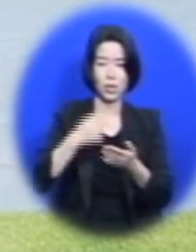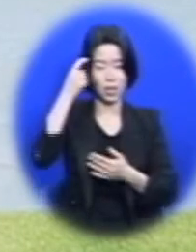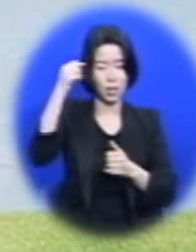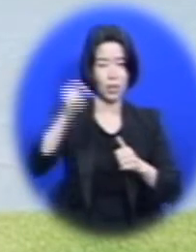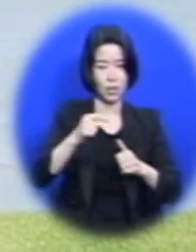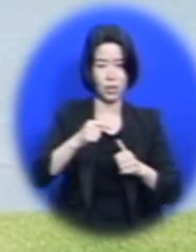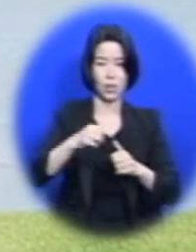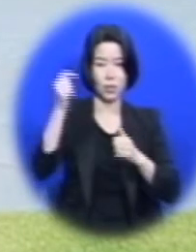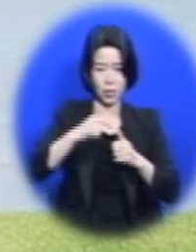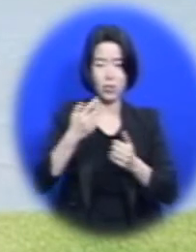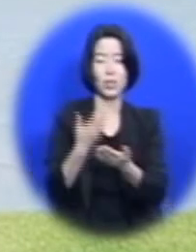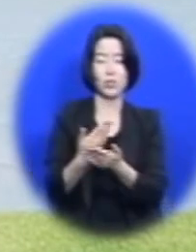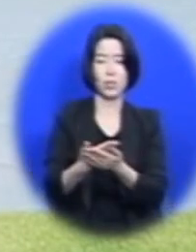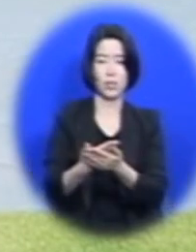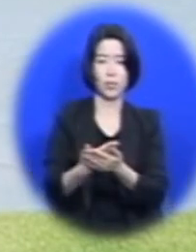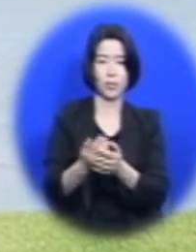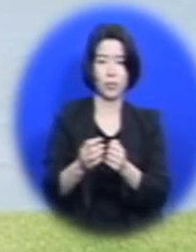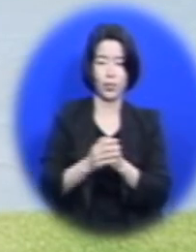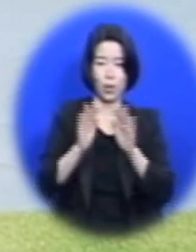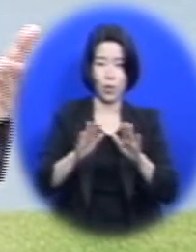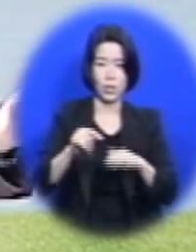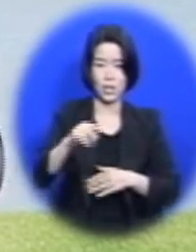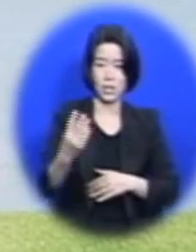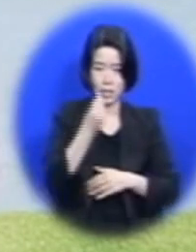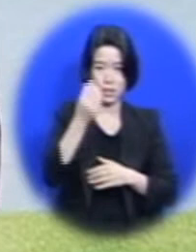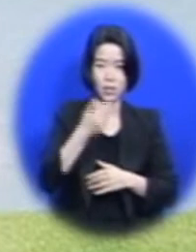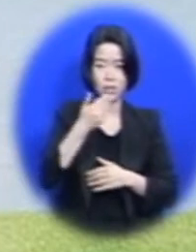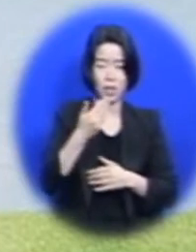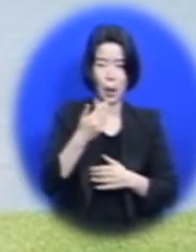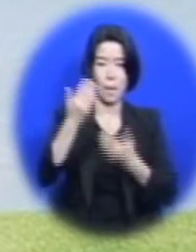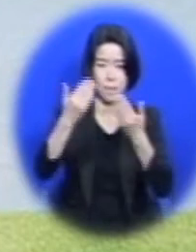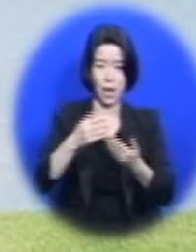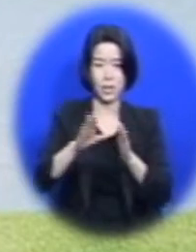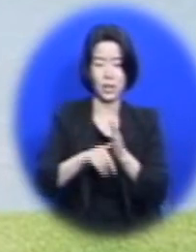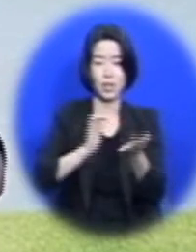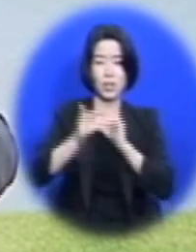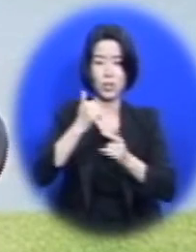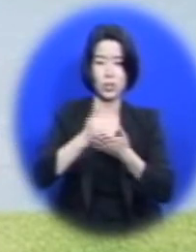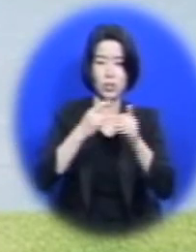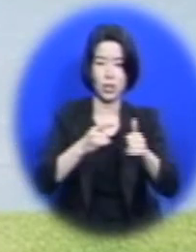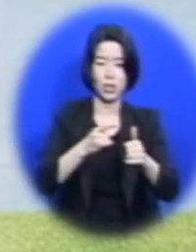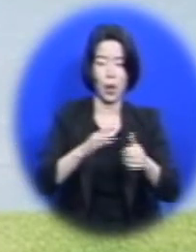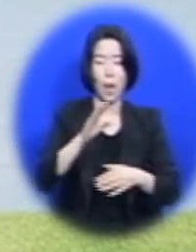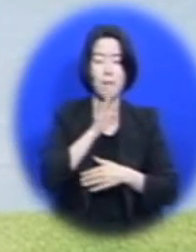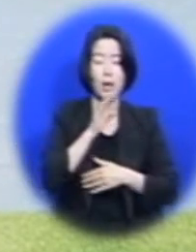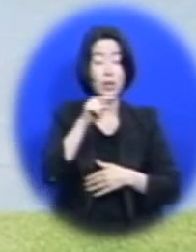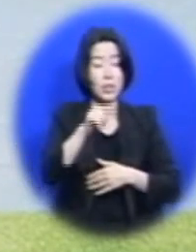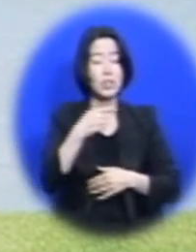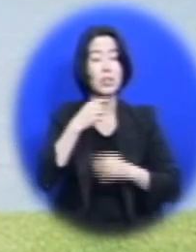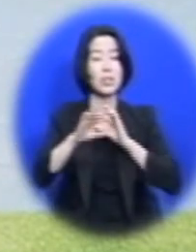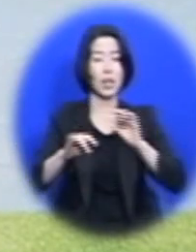지시하세요. 명령하세요. 오늘 이 성찬을 받을 때 예수님께서는 바로 그